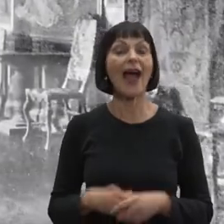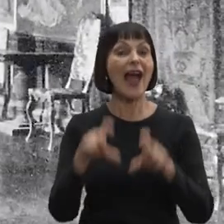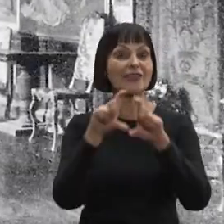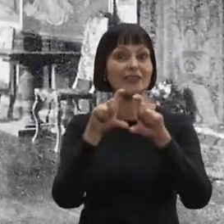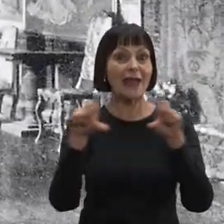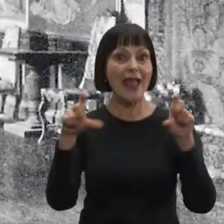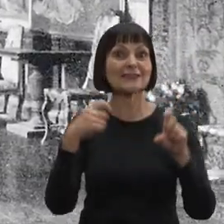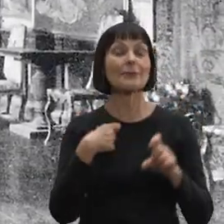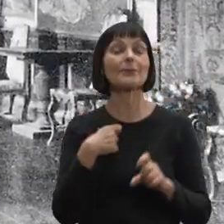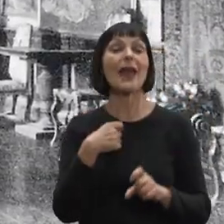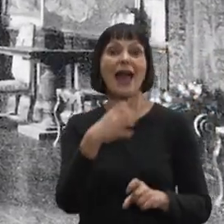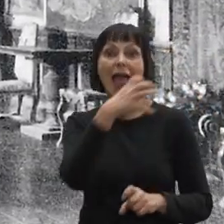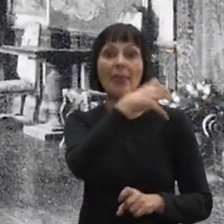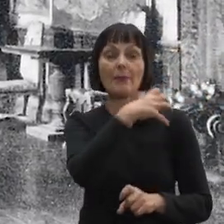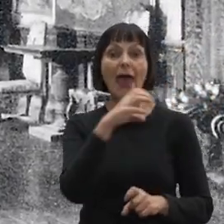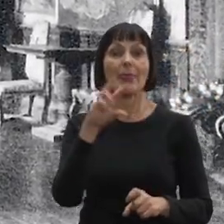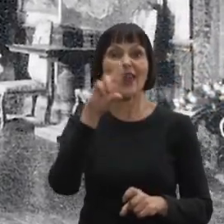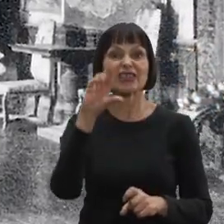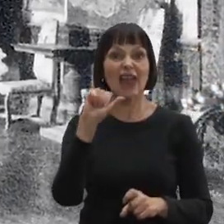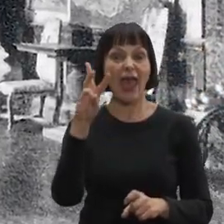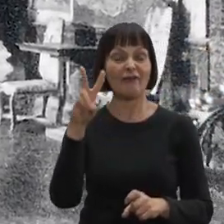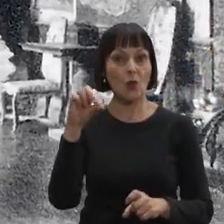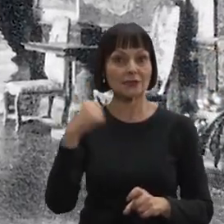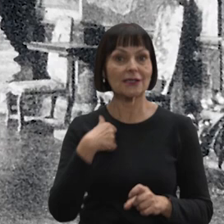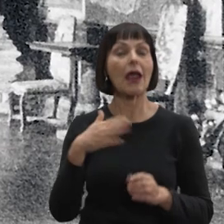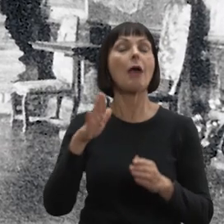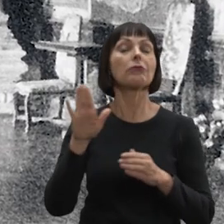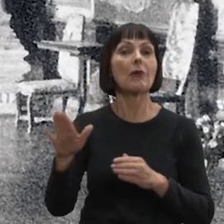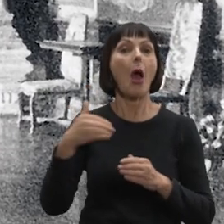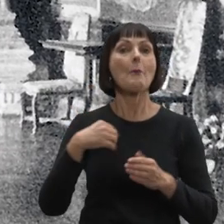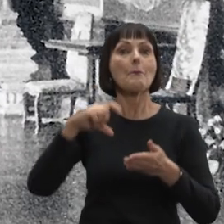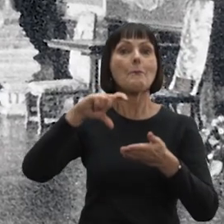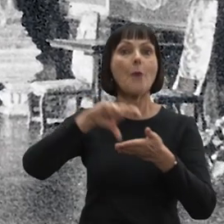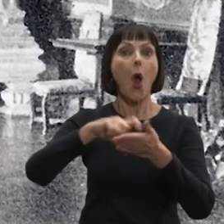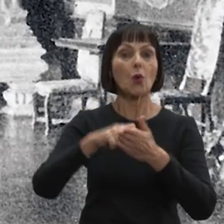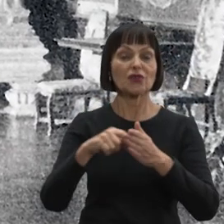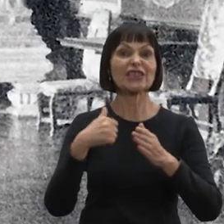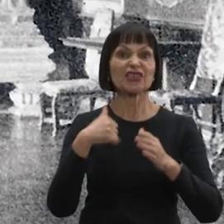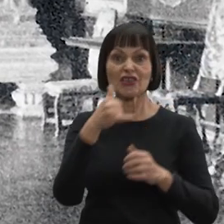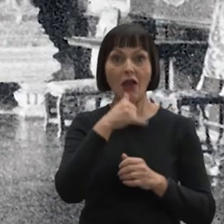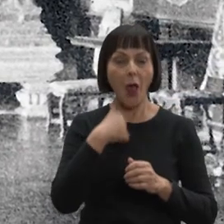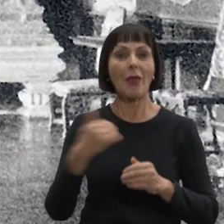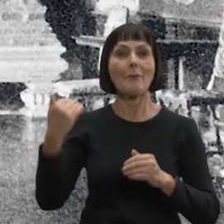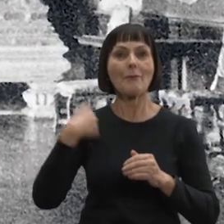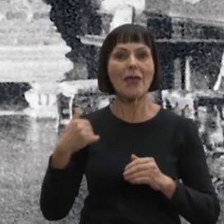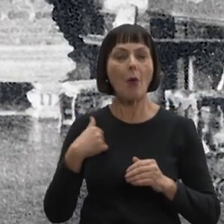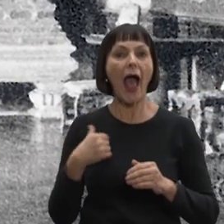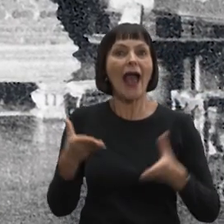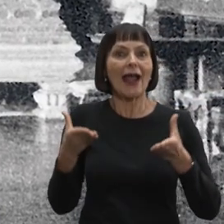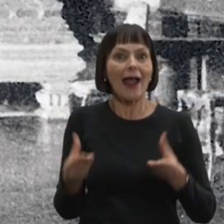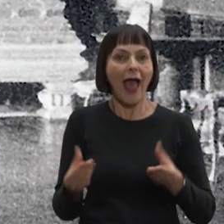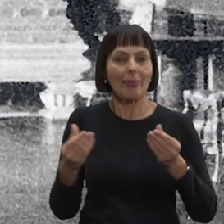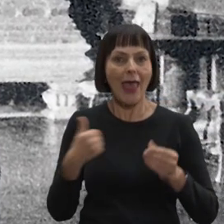W czasach Wacława Rzewuskiego w pokoju zielonym poza malowidłami znajdowały się kanapa, fotele,